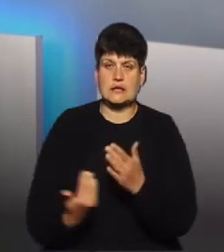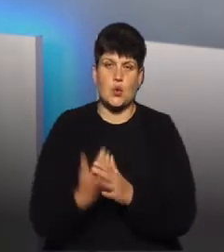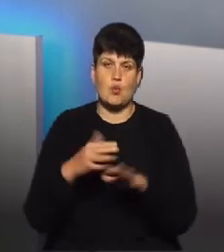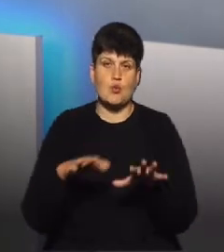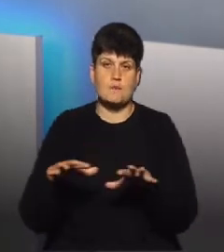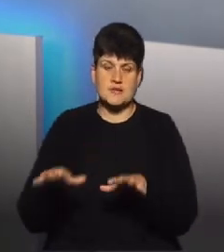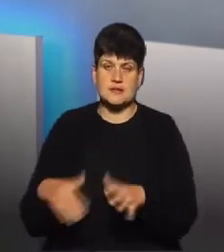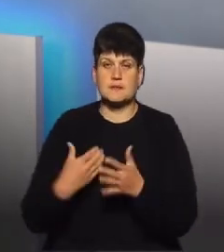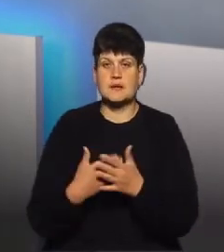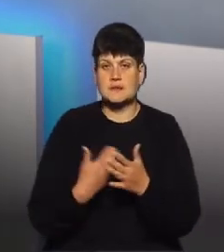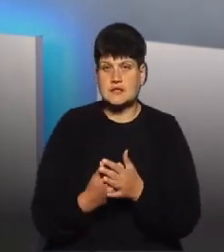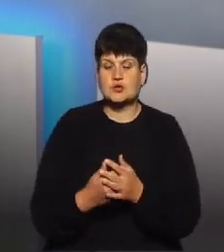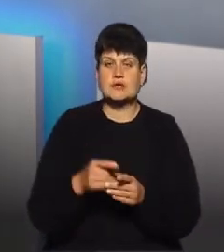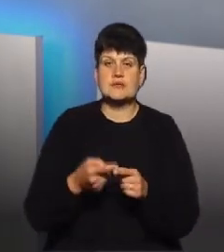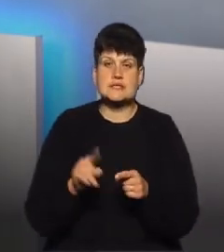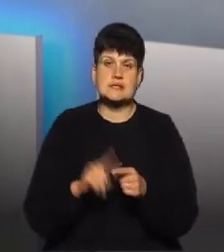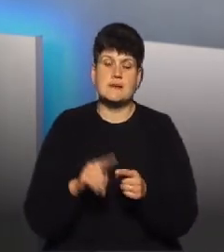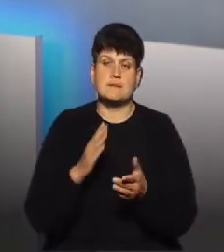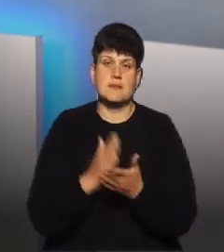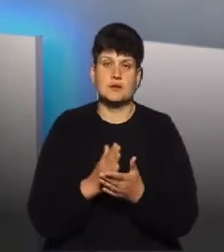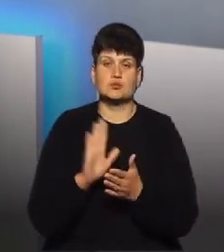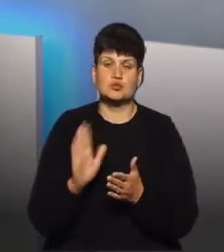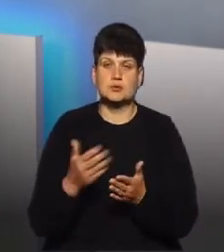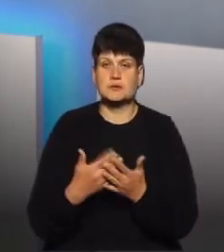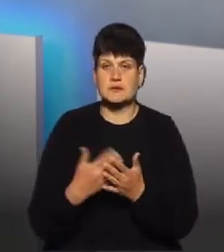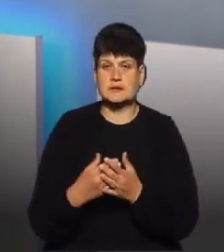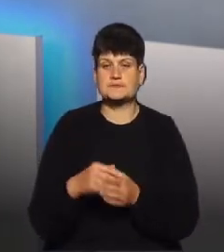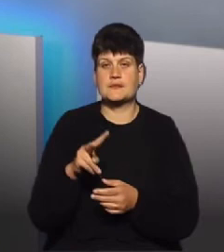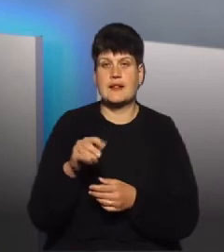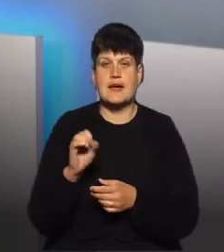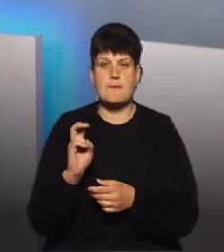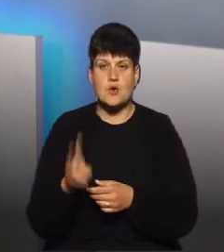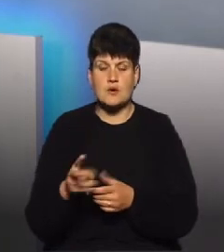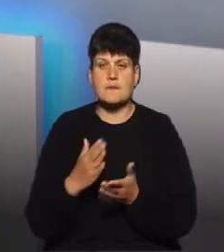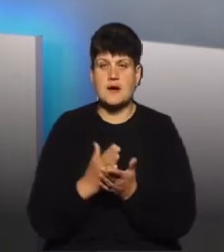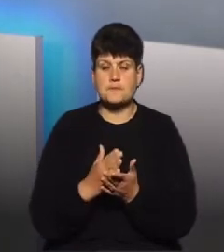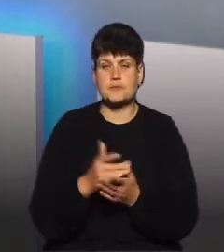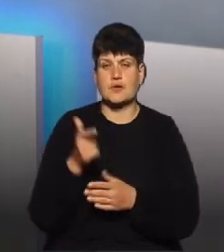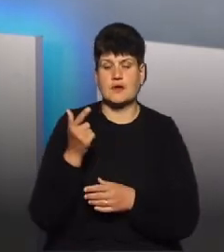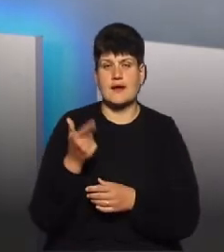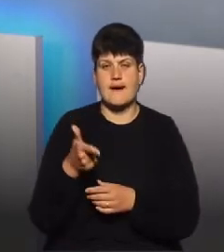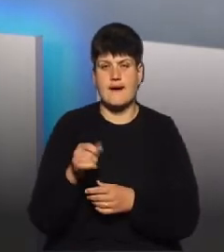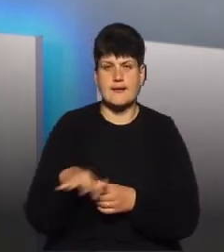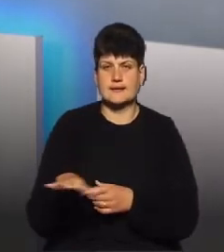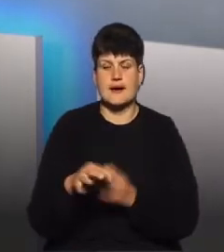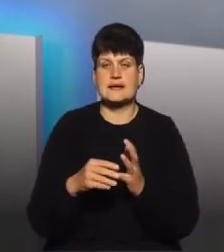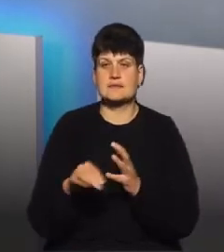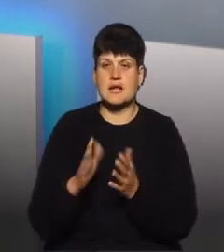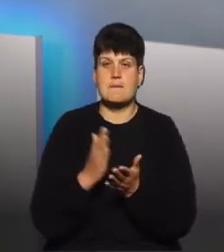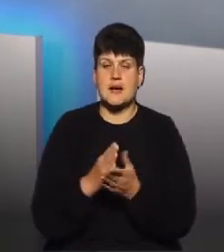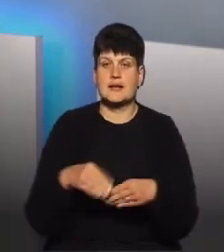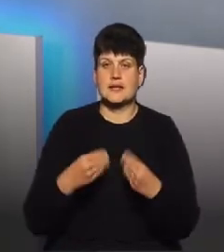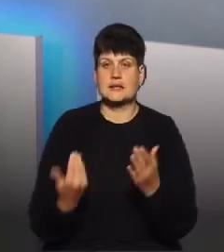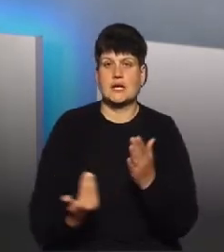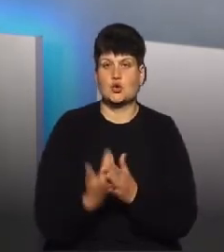оцінювати, скільки там лемок умовно володів гектарами землі, і те саме мали дати на новій землі, та вже десь на східній Україні.